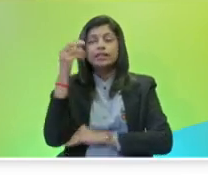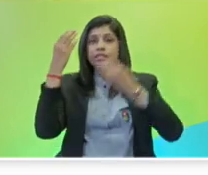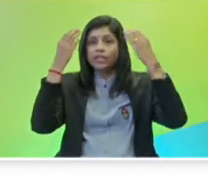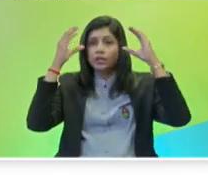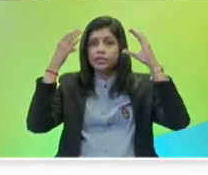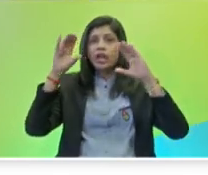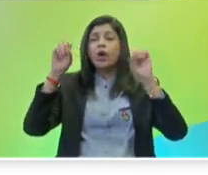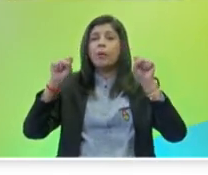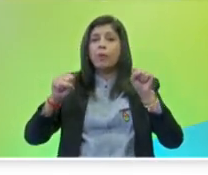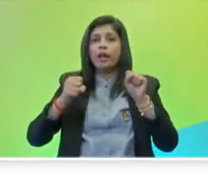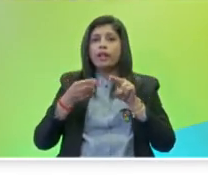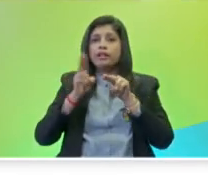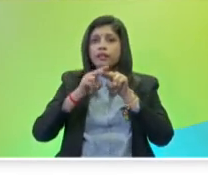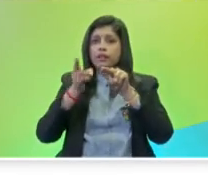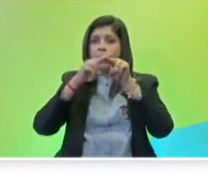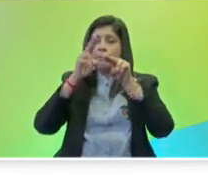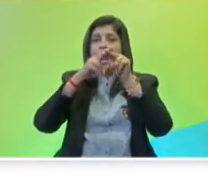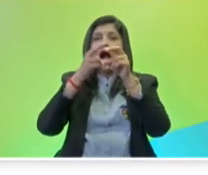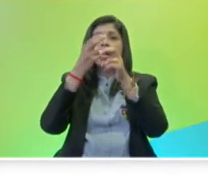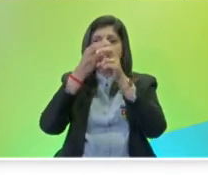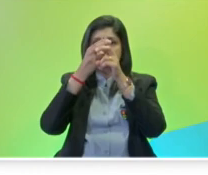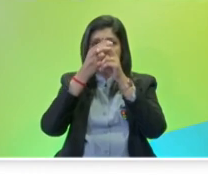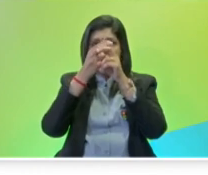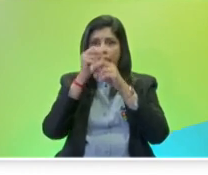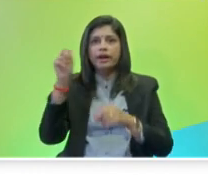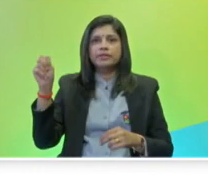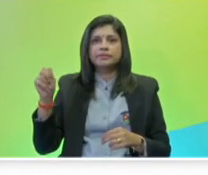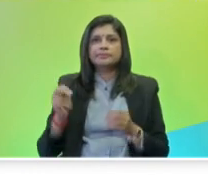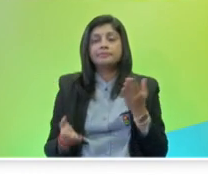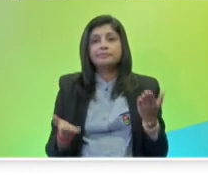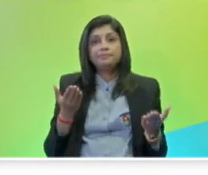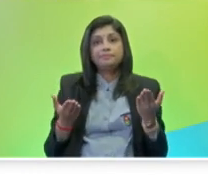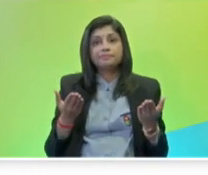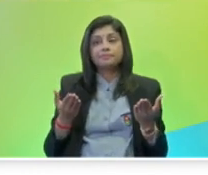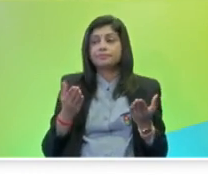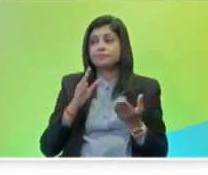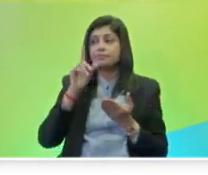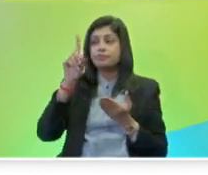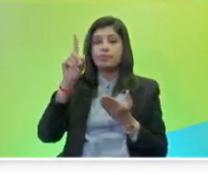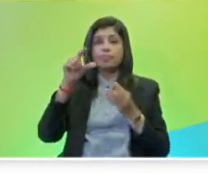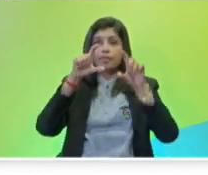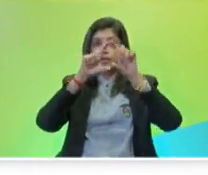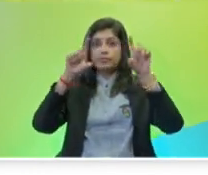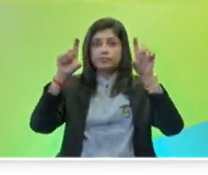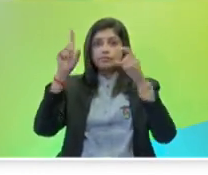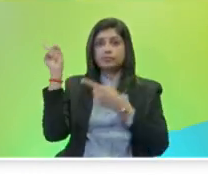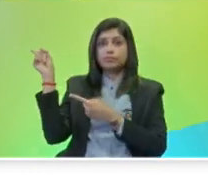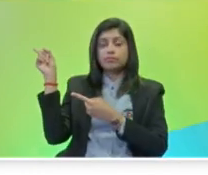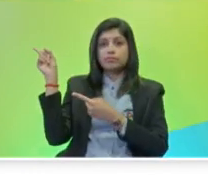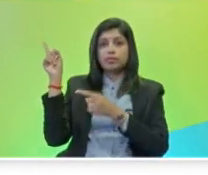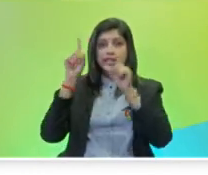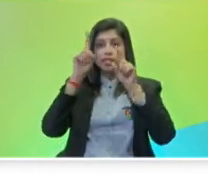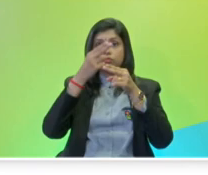penanda yaitu Utara dan saya akan cabut yang lain Jadi murid berdasarkan yang pertama